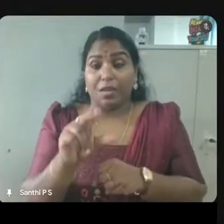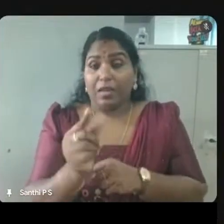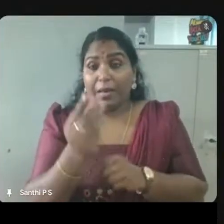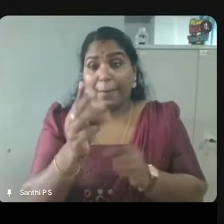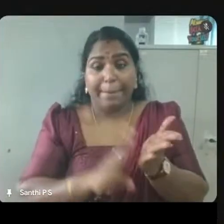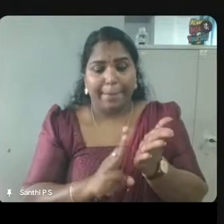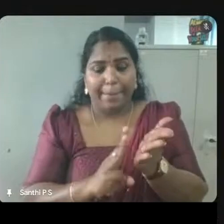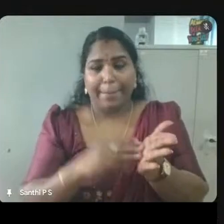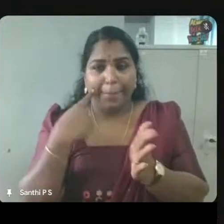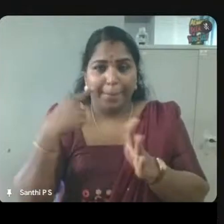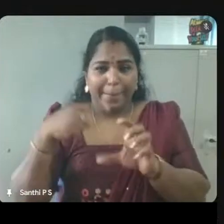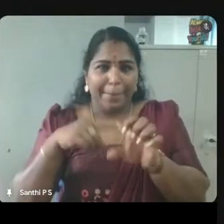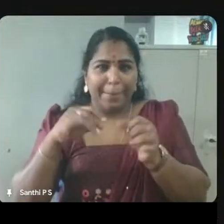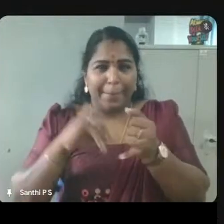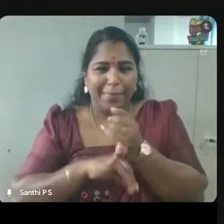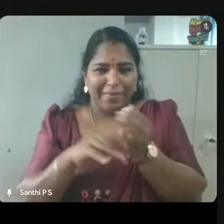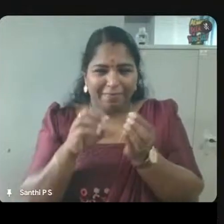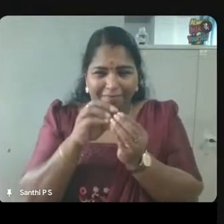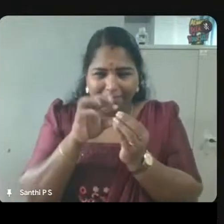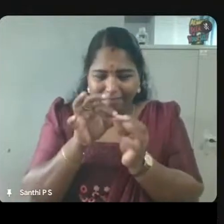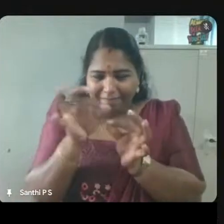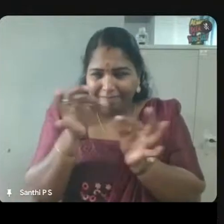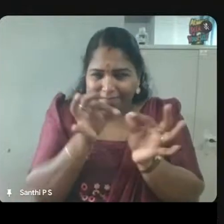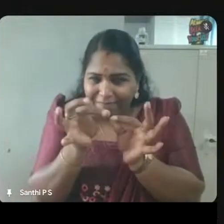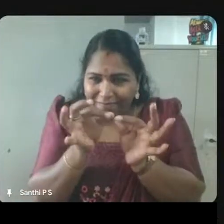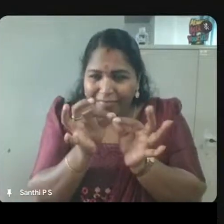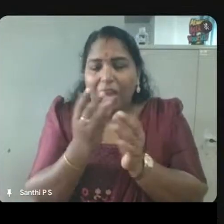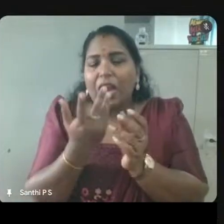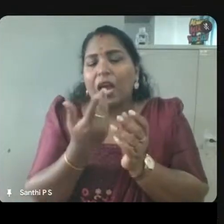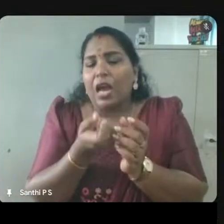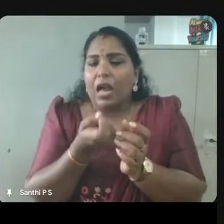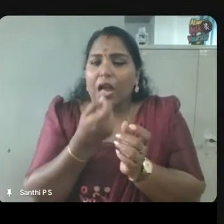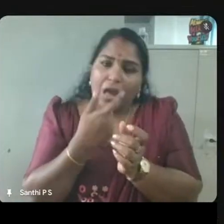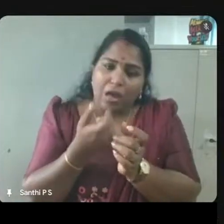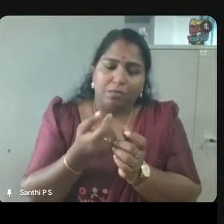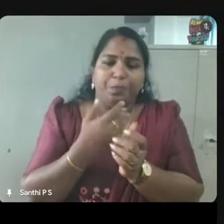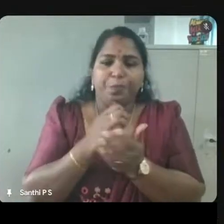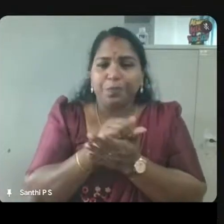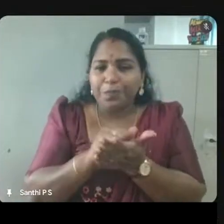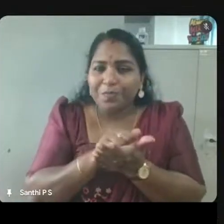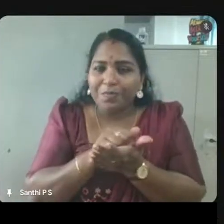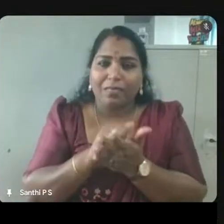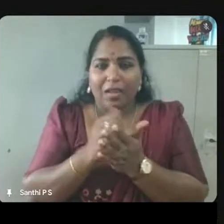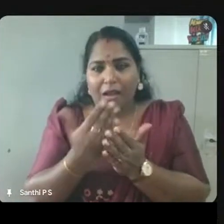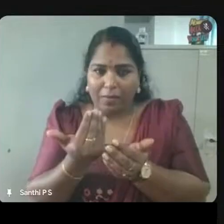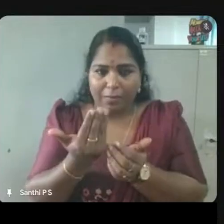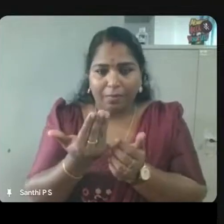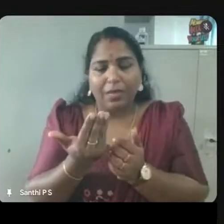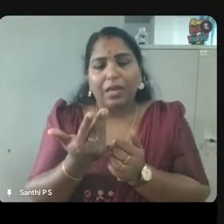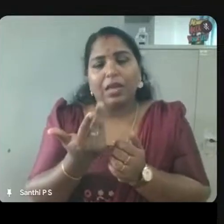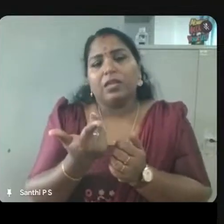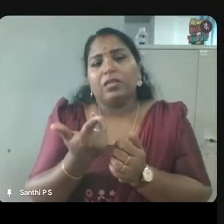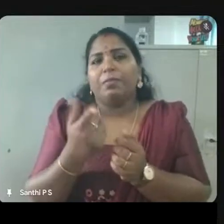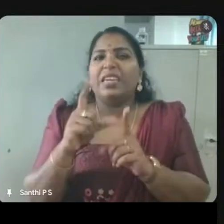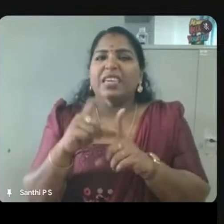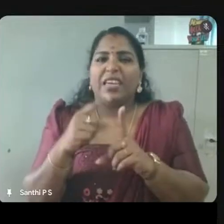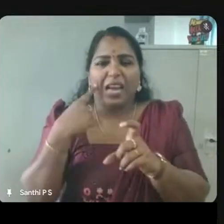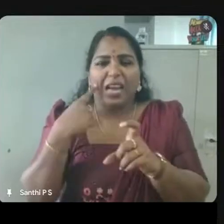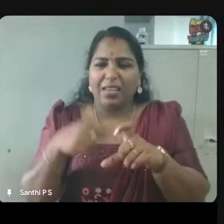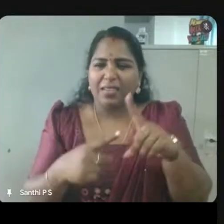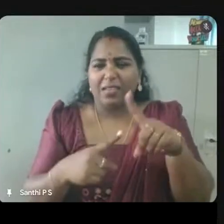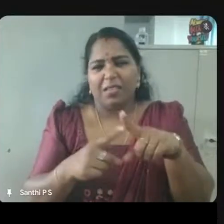ഞാൻ ഈ പറഞ്ഞ പോലെ നാച്ചുറൽ ആയിട്ട് നമുക്ക് ഈ പറഞ്ഞ ഡയറ്റ് തന്നെയാണ്. യെല്ലോ ഓറഞ്ച് കളേർഡ്